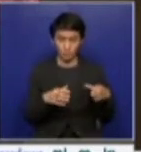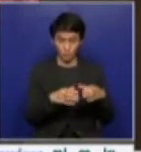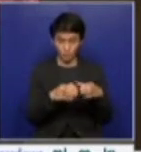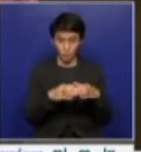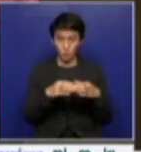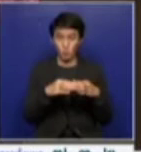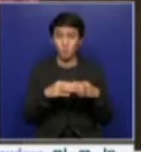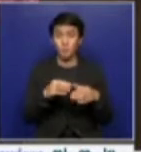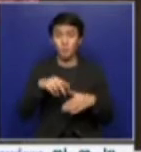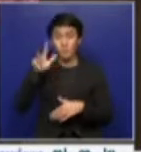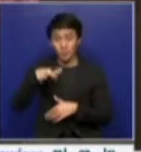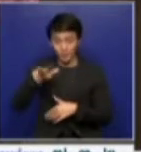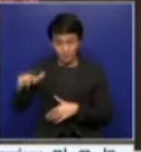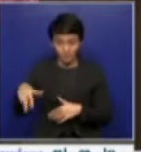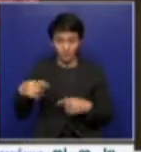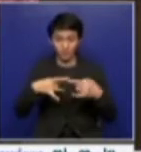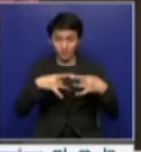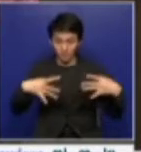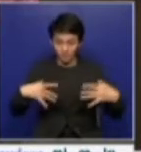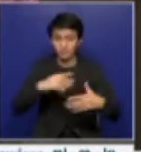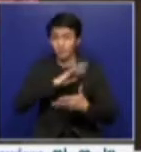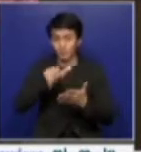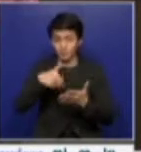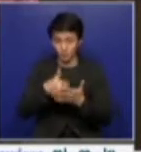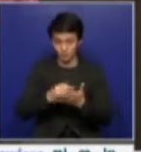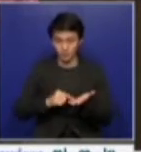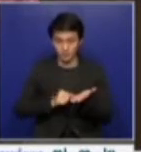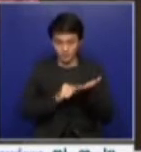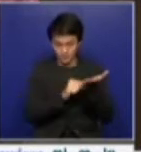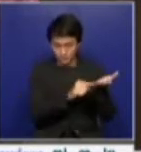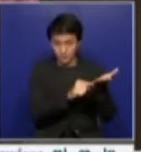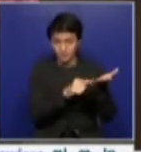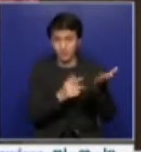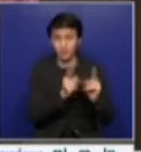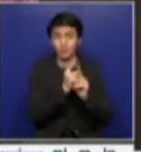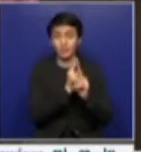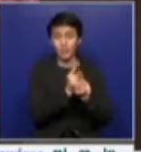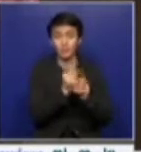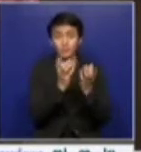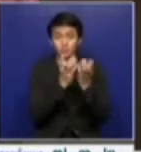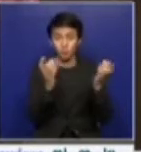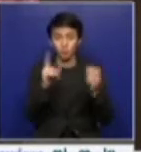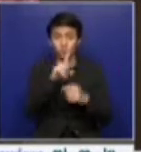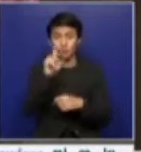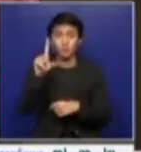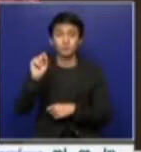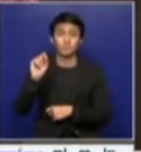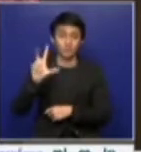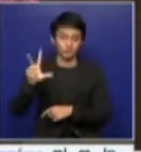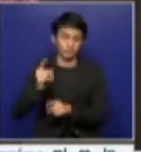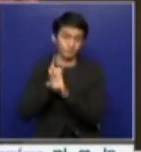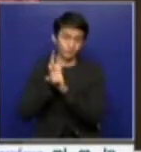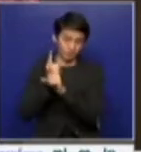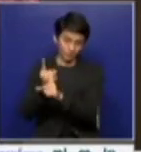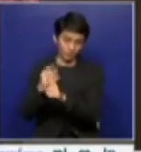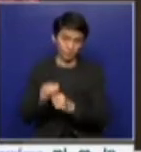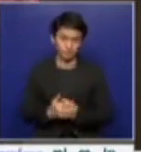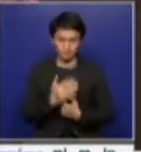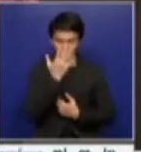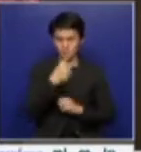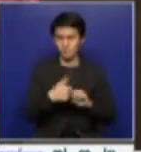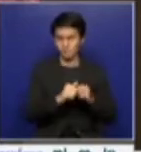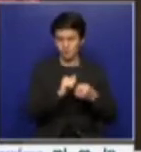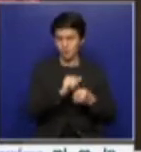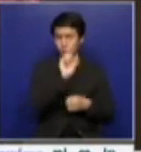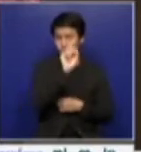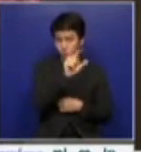ได้เข้าชื่อร่วมกันต่อประธานรัฐสภาตามรัฐธรรมนูญมาตรา 123เพราะเหตุว่ามีปัญหาเร่ง